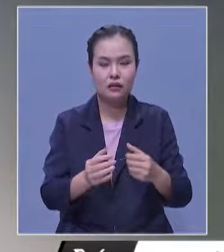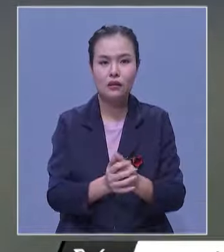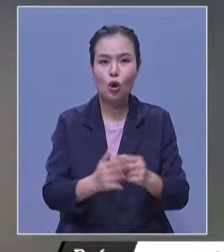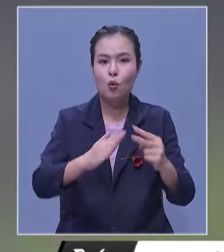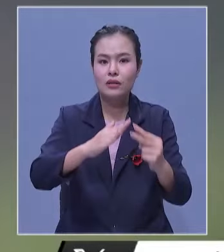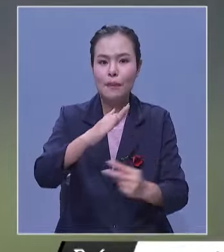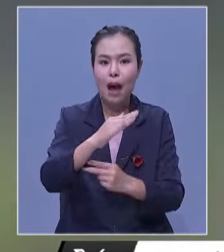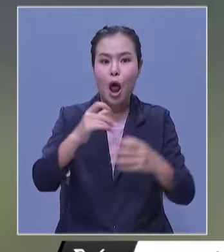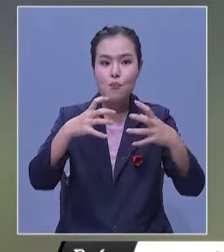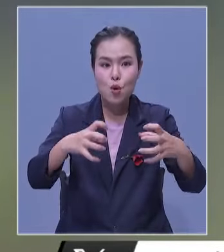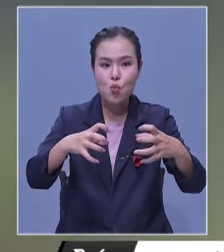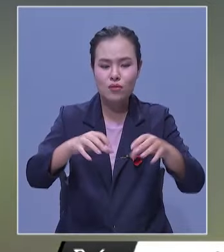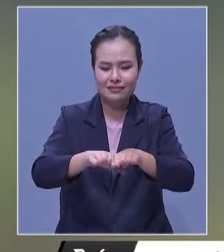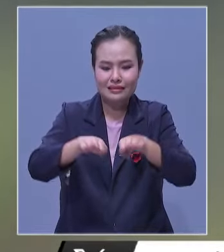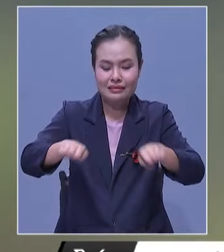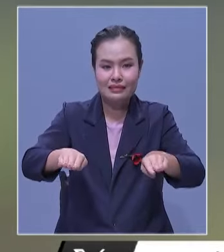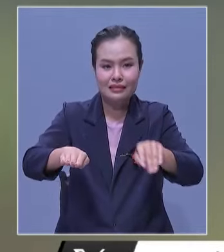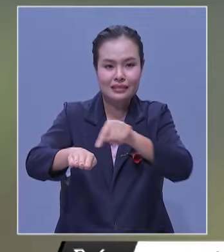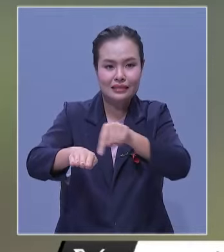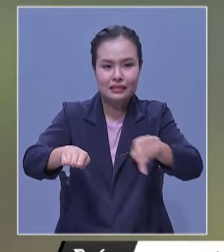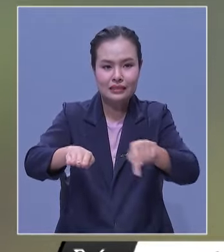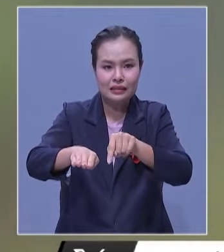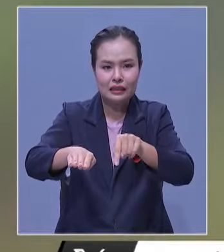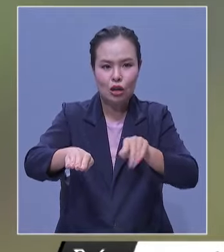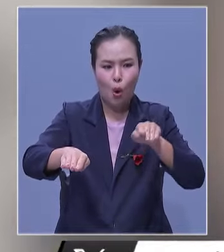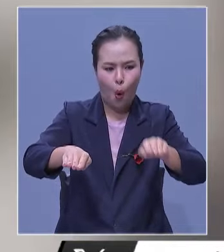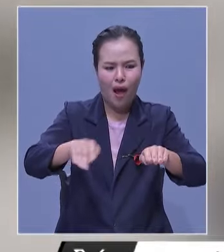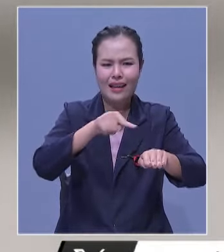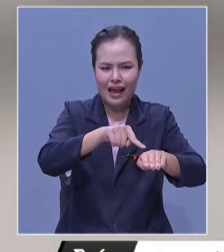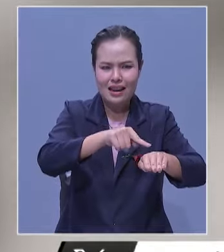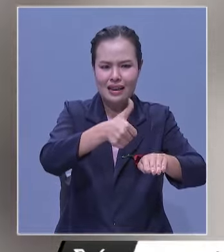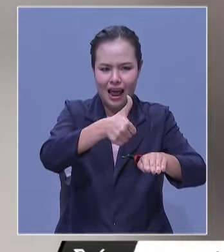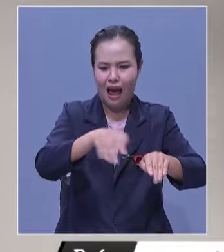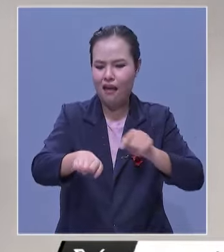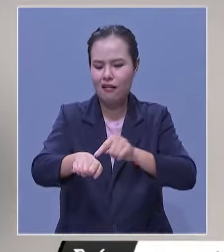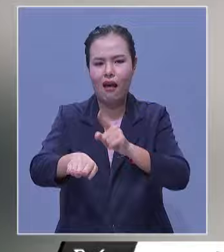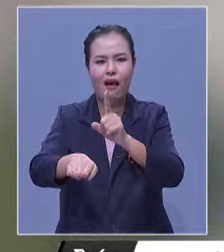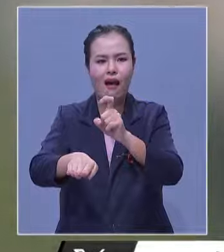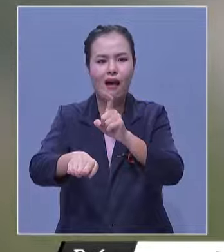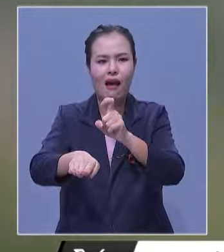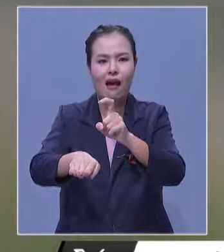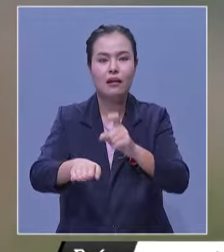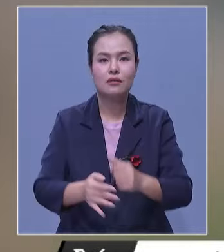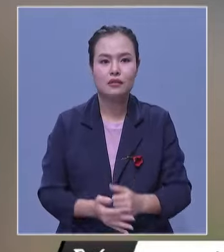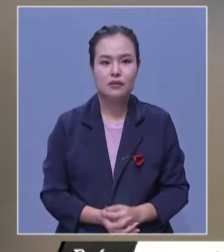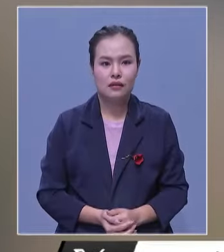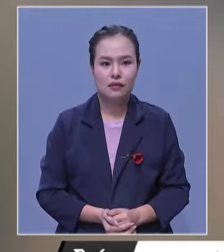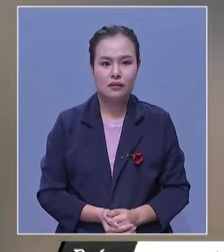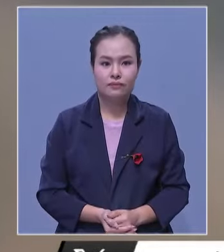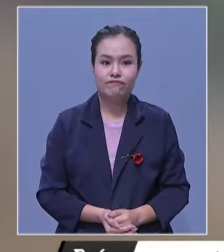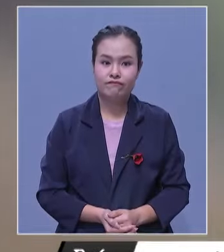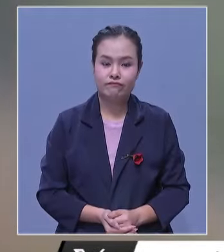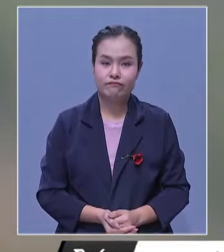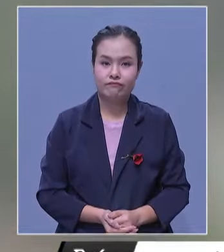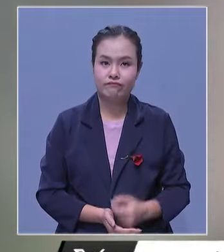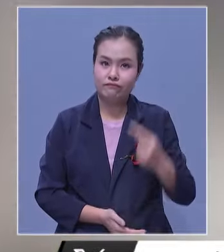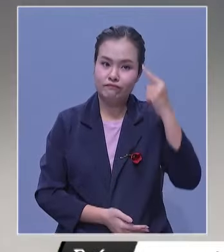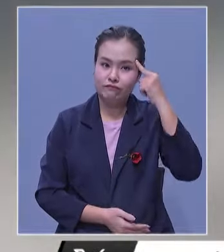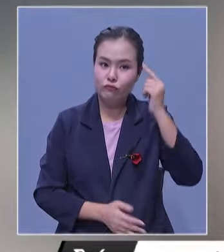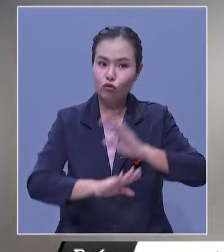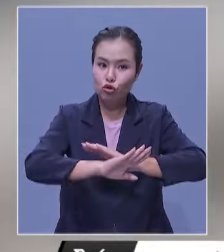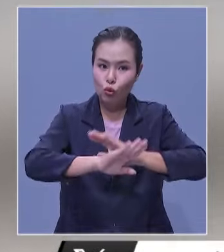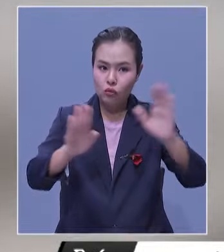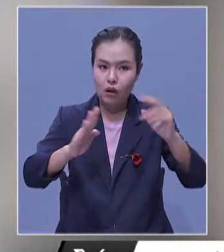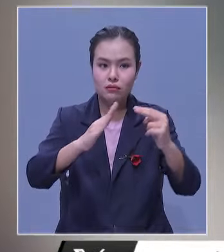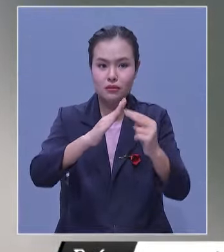วยนะในความเป็นจริงแล้วอ่ะจริงๆควรใช้สะพานปูนมากกว่าใช่ไหมครับอีกด้านนึงบอกว่าอ้าวถ้ามีการยกเลิกการใช้สะ